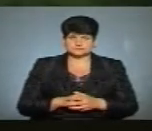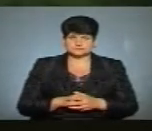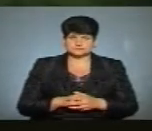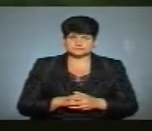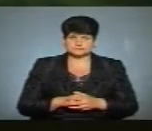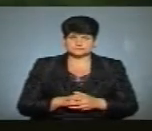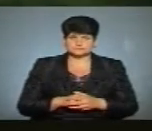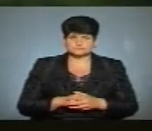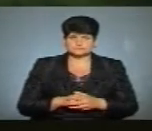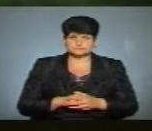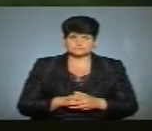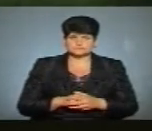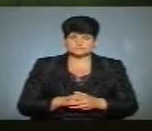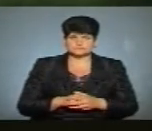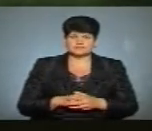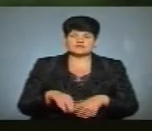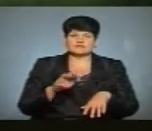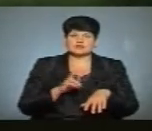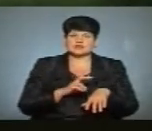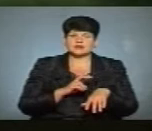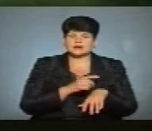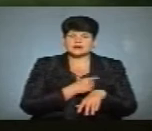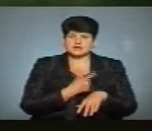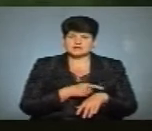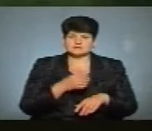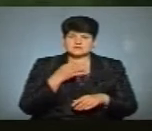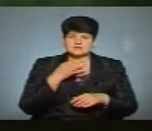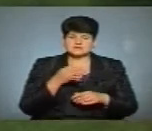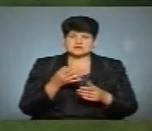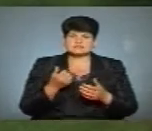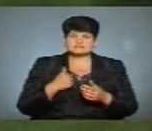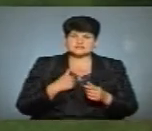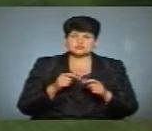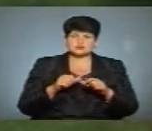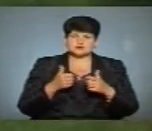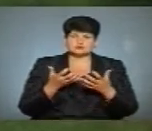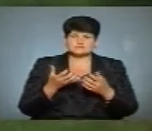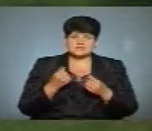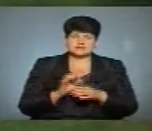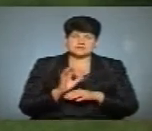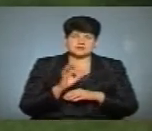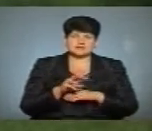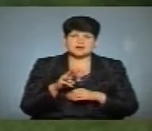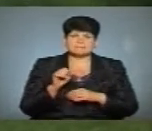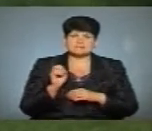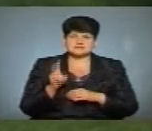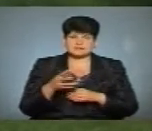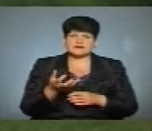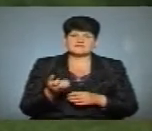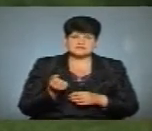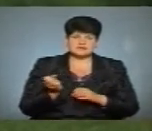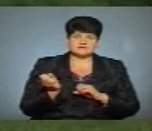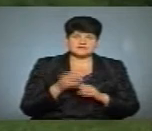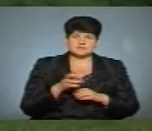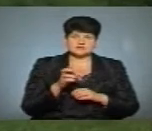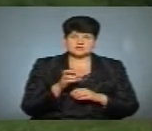Я обратився в Бережанську лікарню. Мені сказали з військомату взяти направлення на МСЕК. Я взяв. Заніс в Бережанську